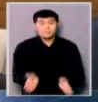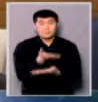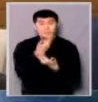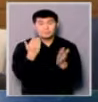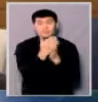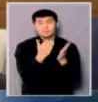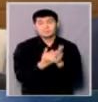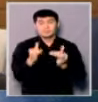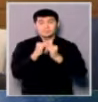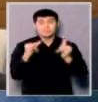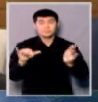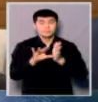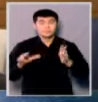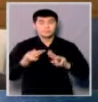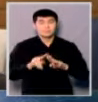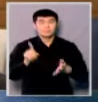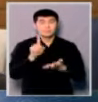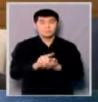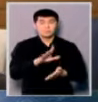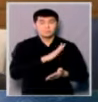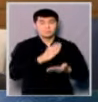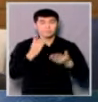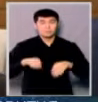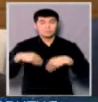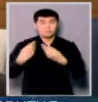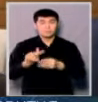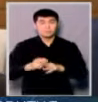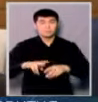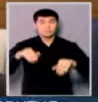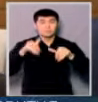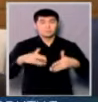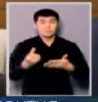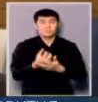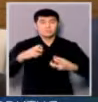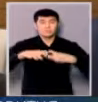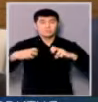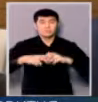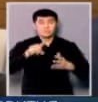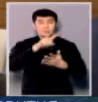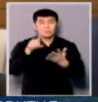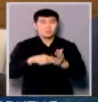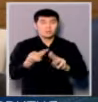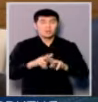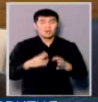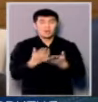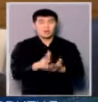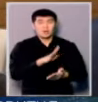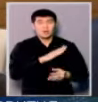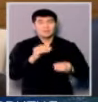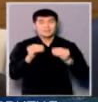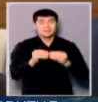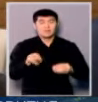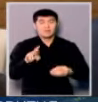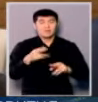программы развития электроэнергетической отрасли, которая должна быть направлена на решение этих проблемных вопросов, уже приводит к таким ситуациям, которые произошли 10